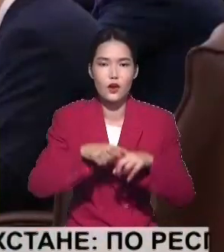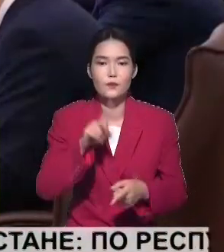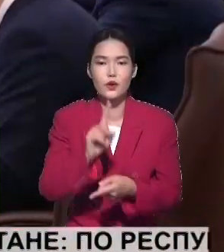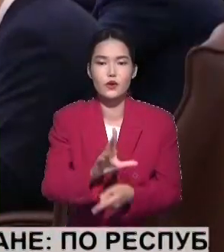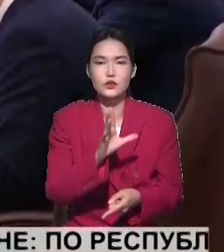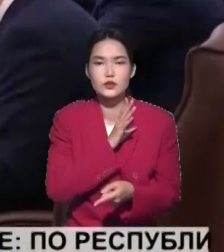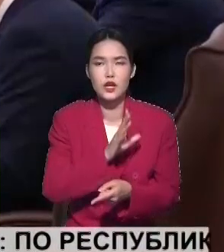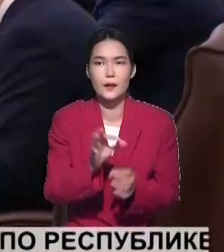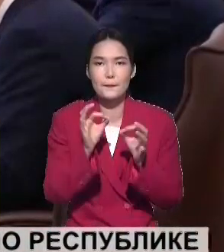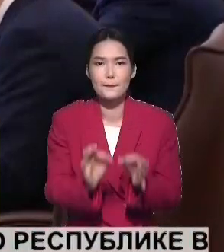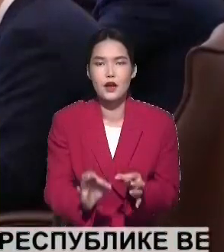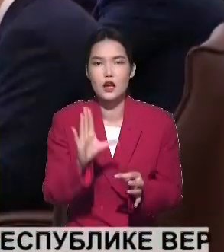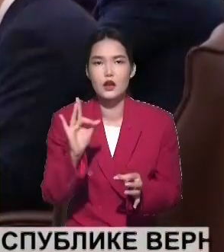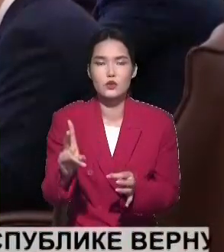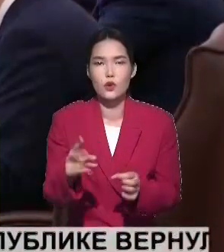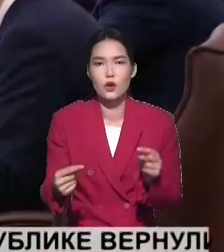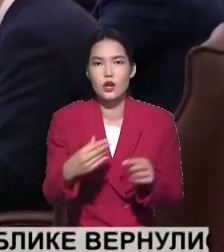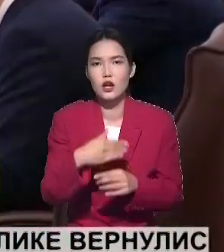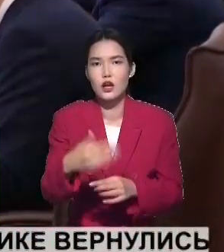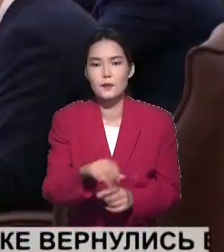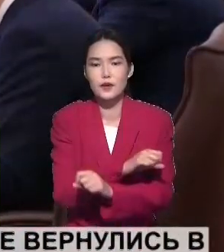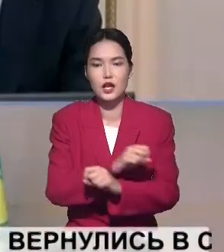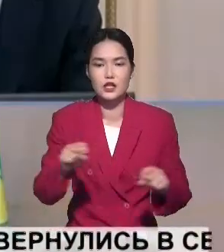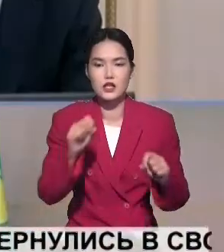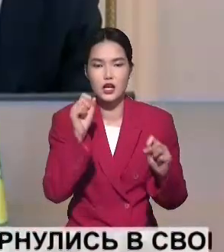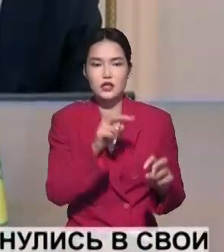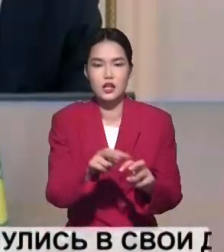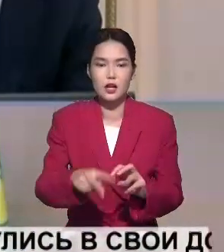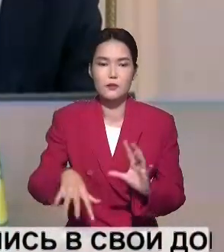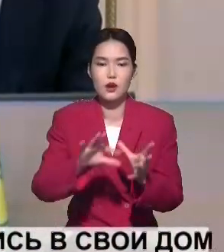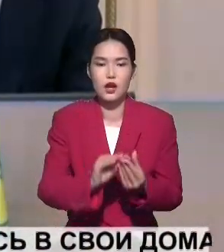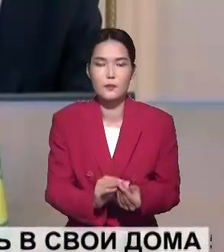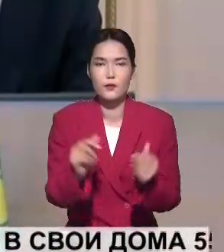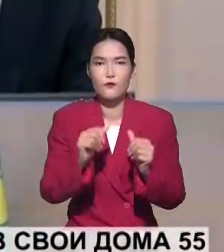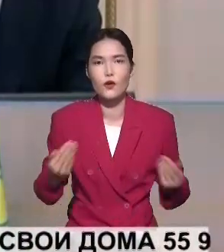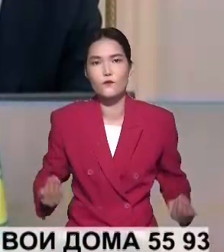реализованы в установленные сроки. Мы должны максимально быстро вернуть пострадавших людей к нормальной жизни.